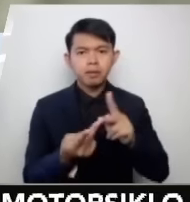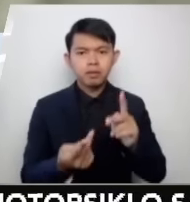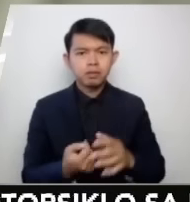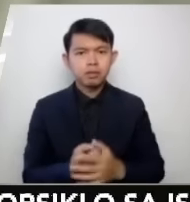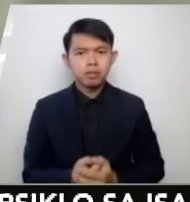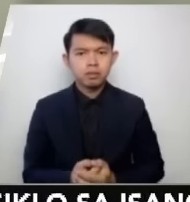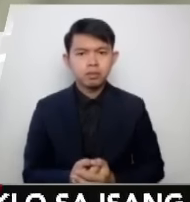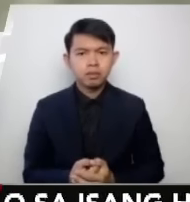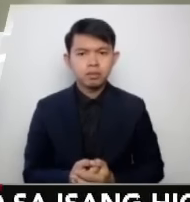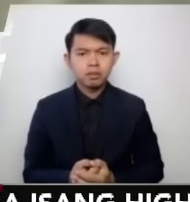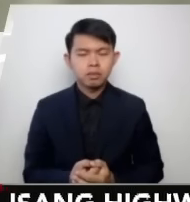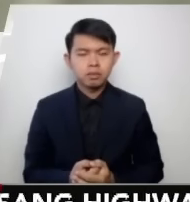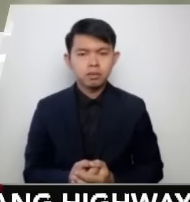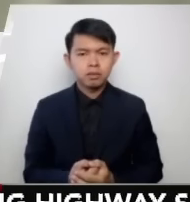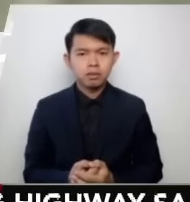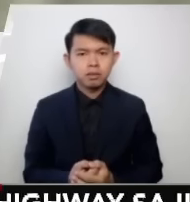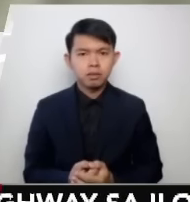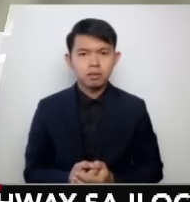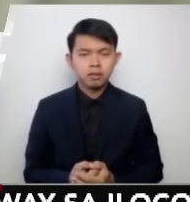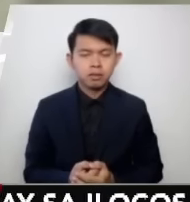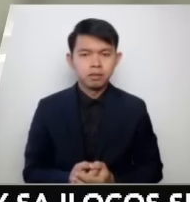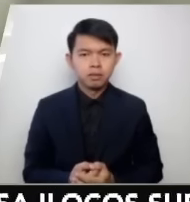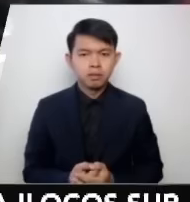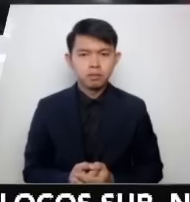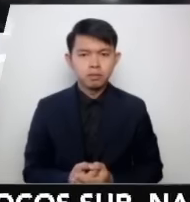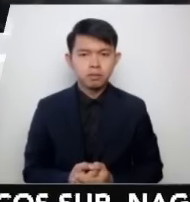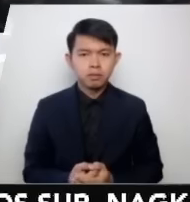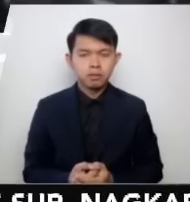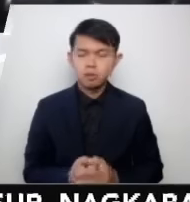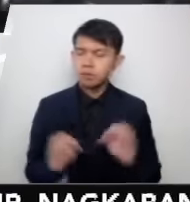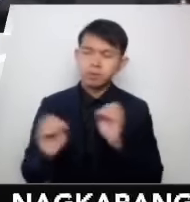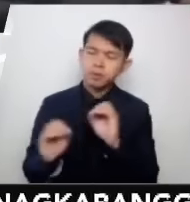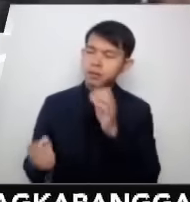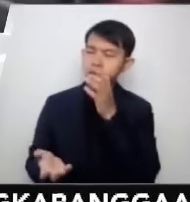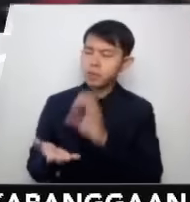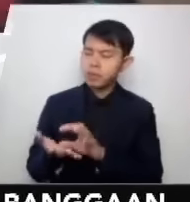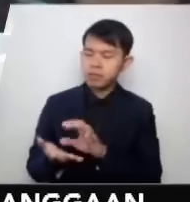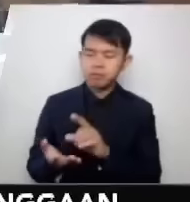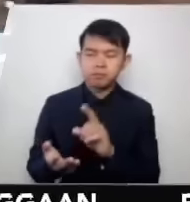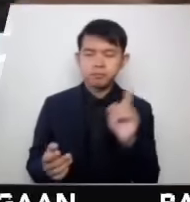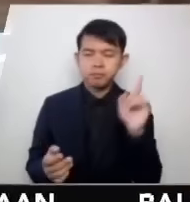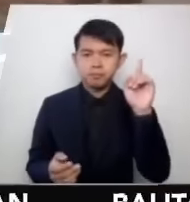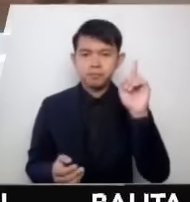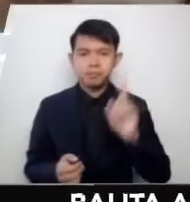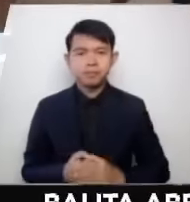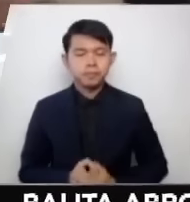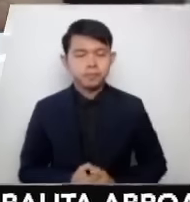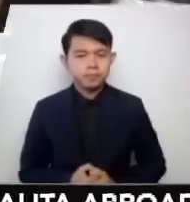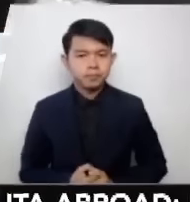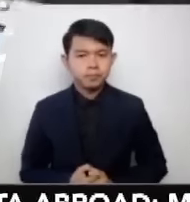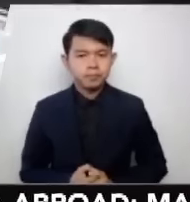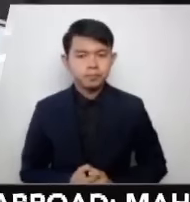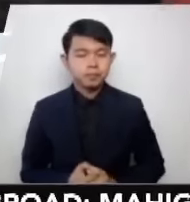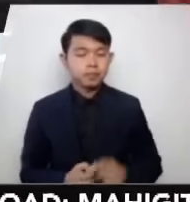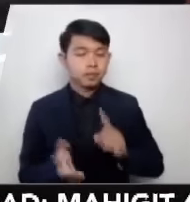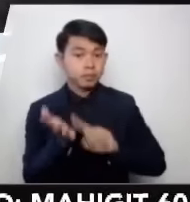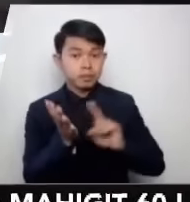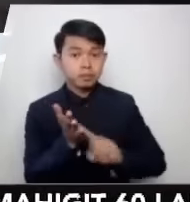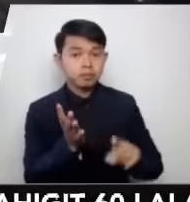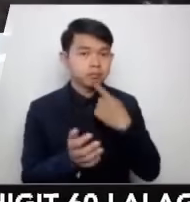sir. Wala po muna akong masasabi sa ngayon, sir. Base sa investigasyon, binaril ng sospek ang biktima